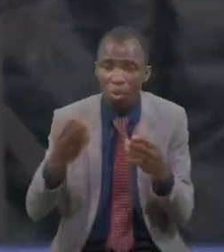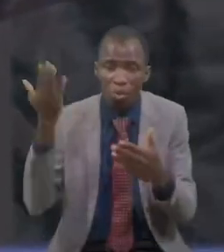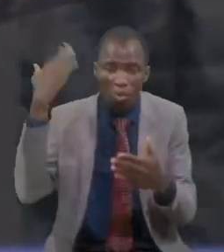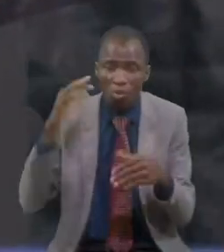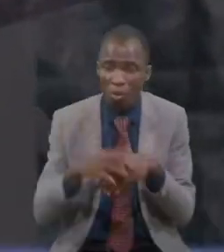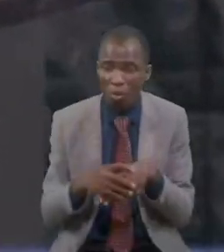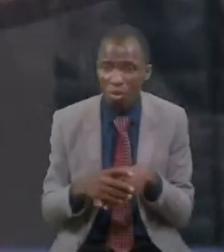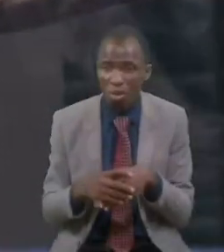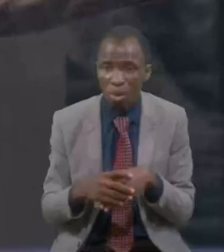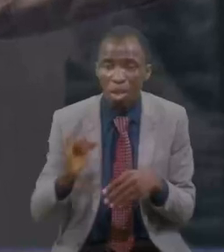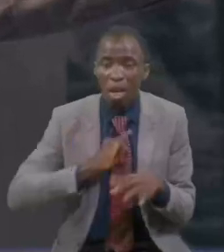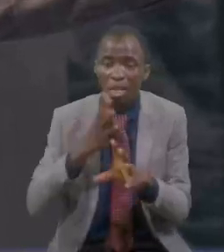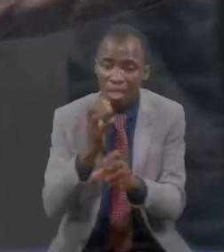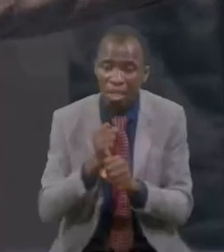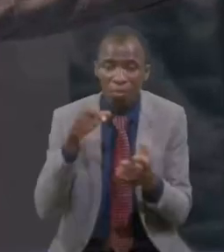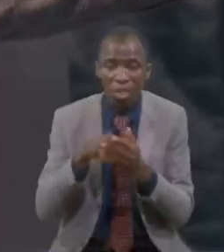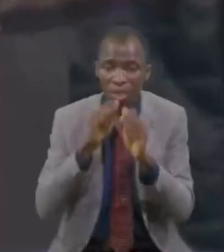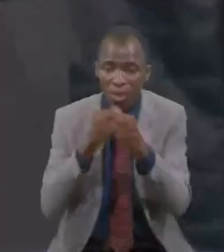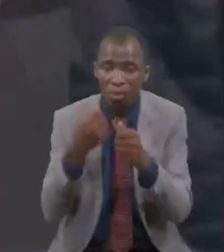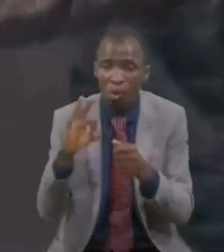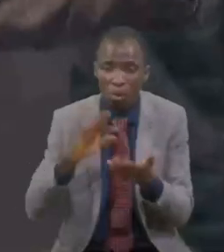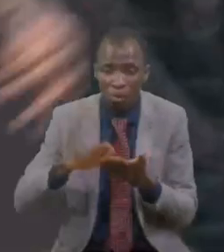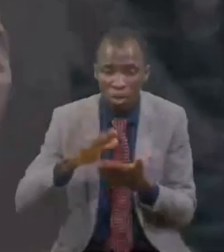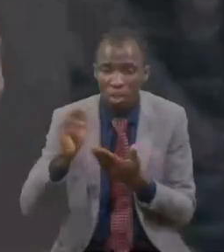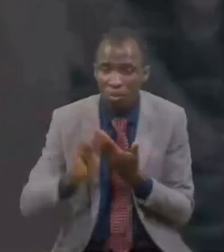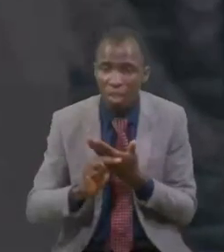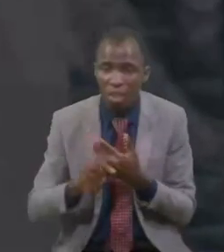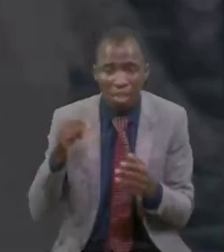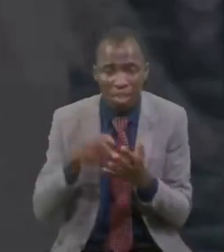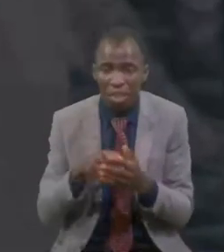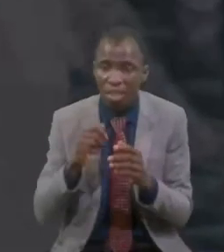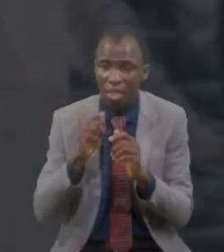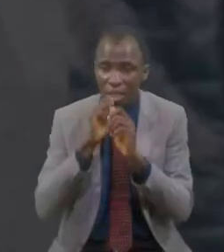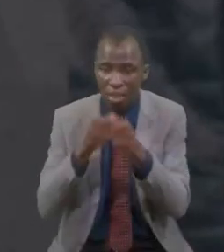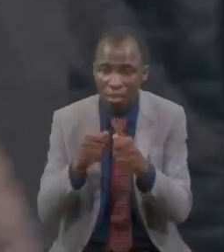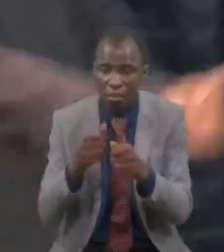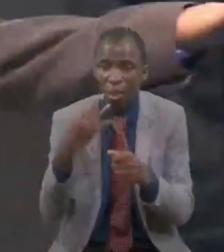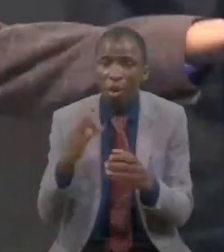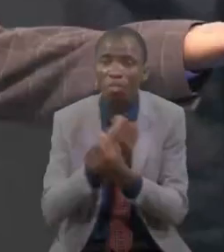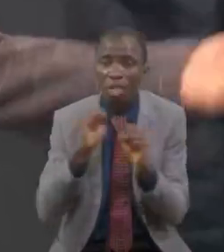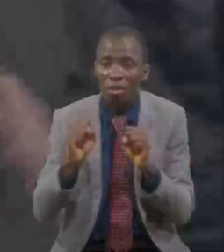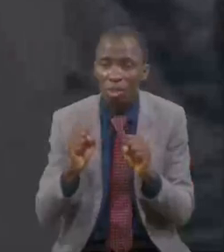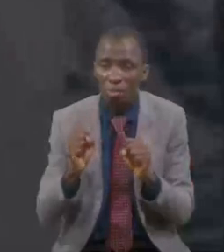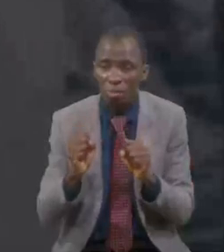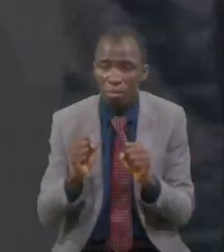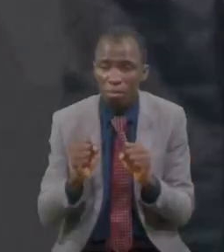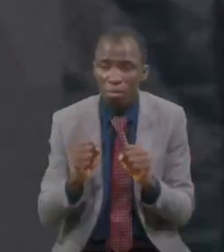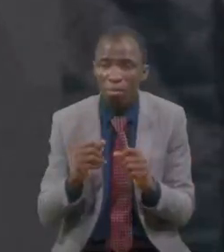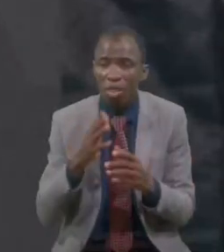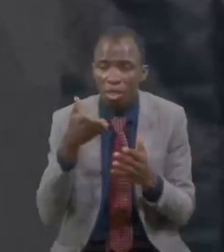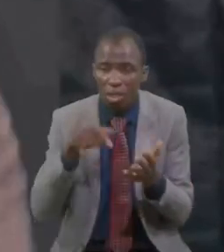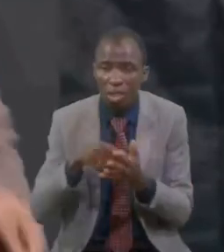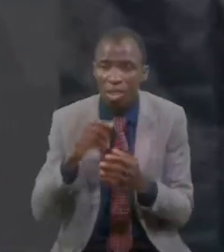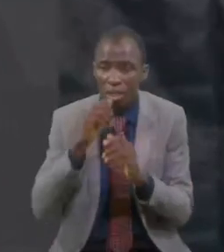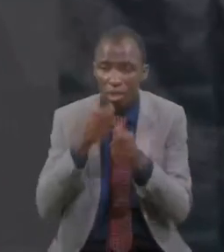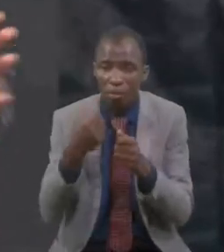reçois maintenant ce don du pardon ce don du salut ce don de